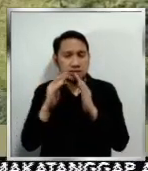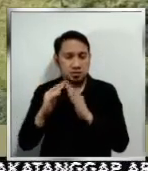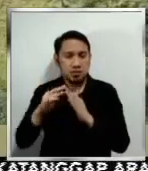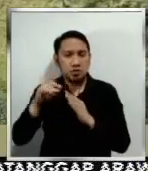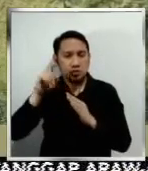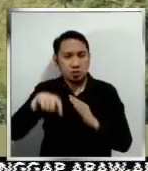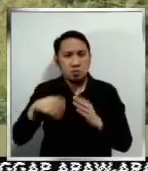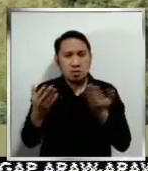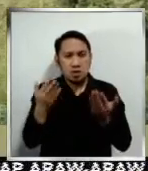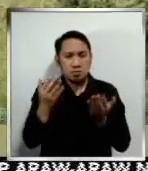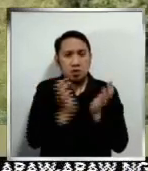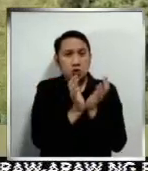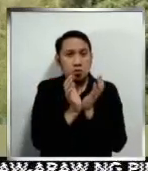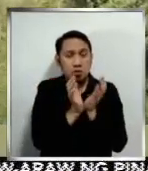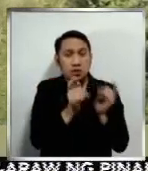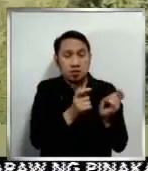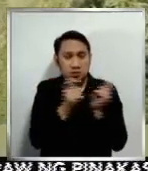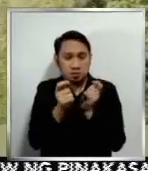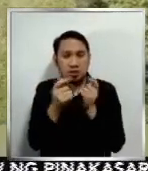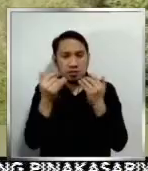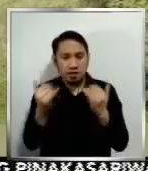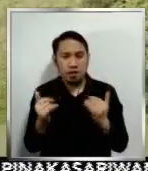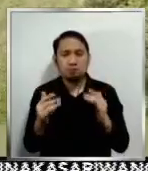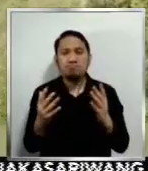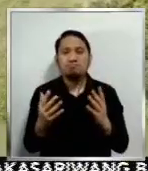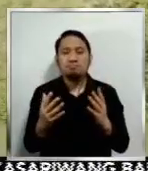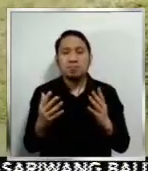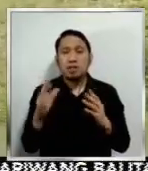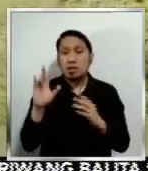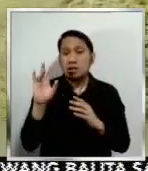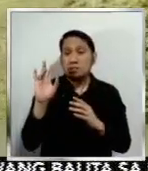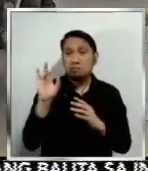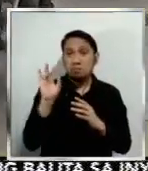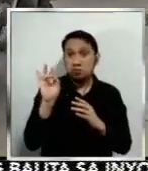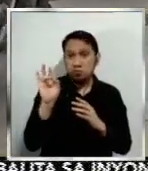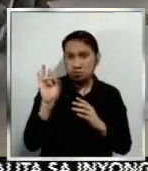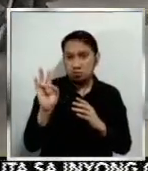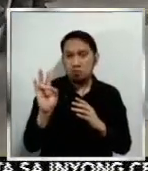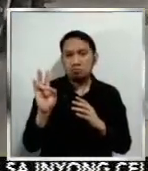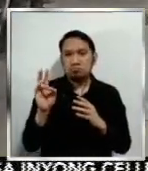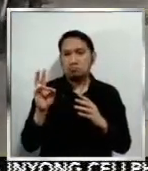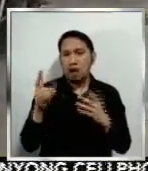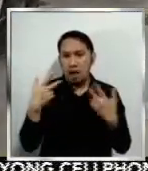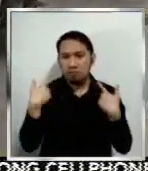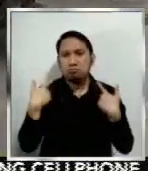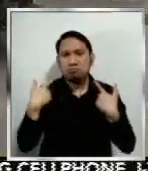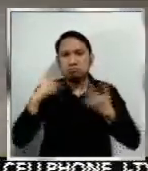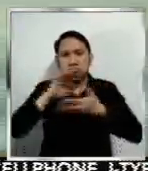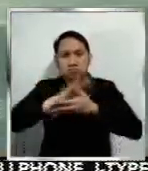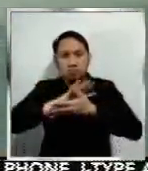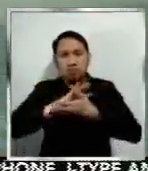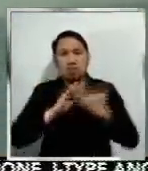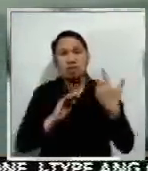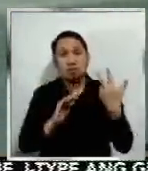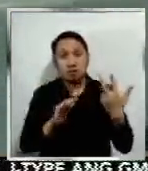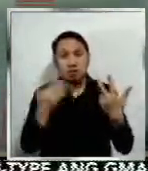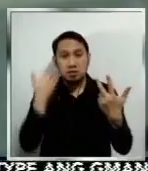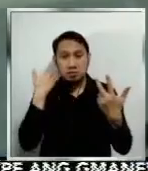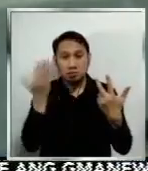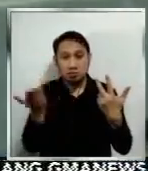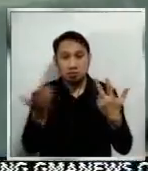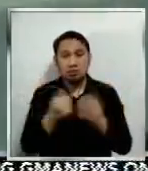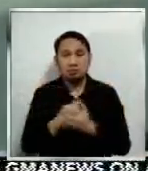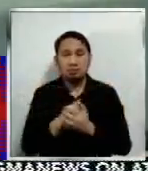transmission. Sa kabuuan, may 70 kaso ng COVID sa Bohol kung saan 3 na ang nasawi. Umabot naman